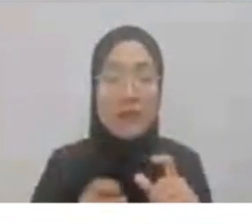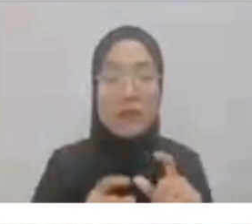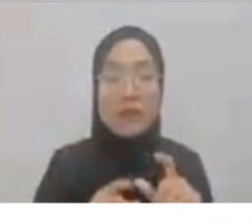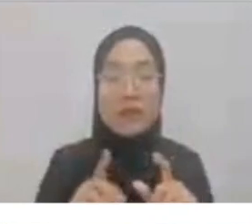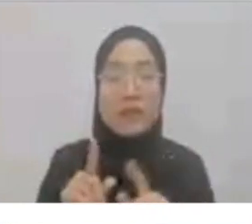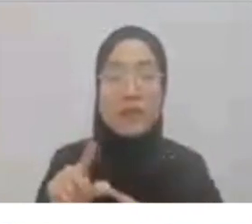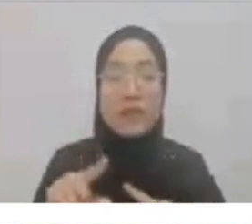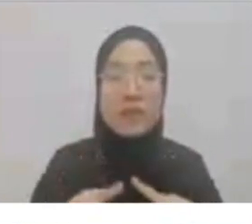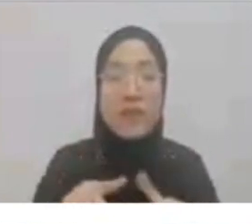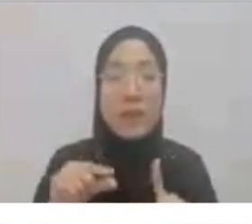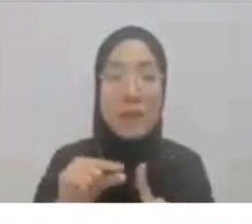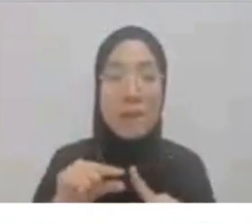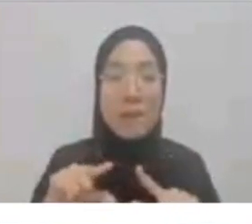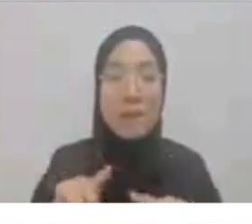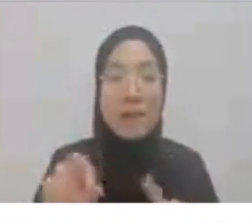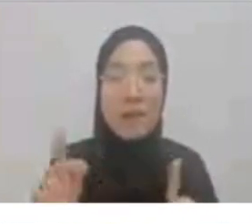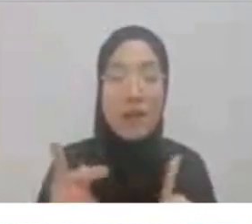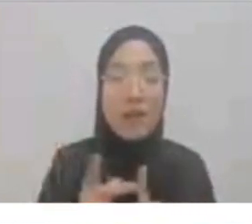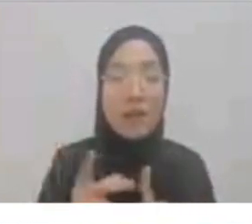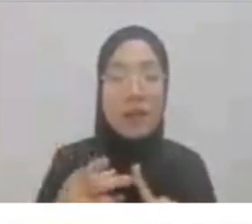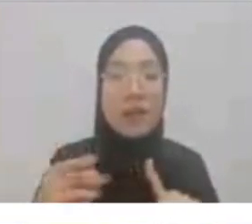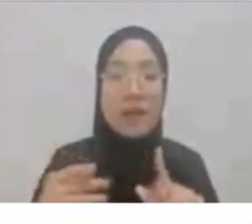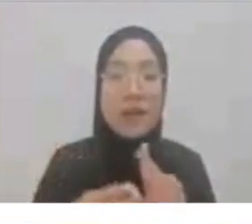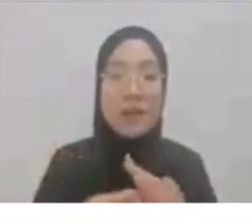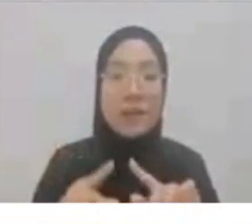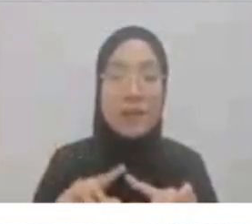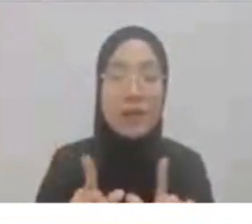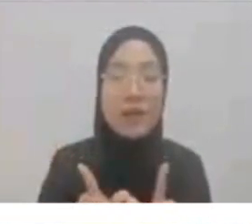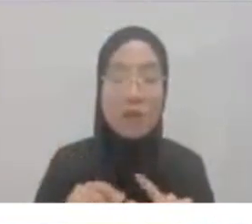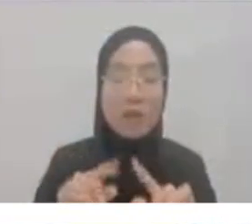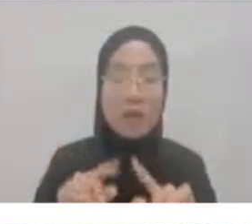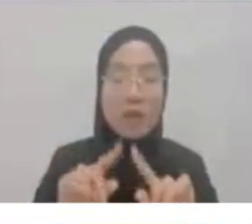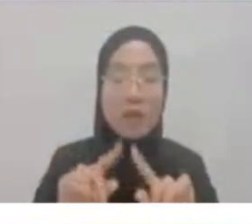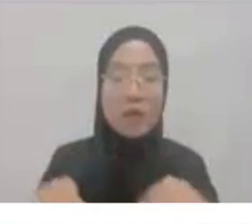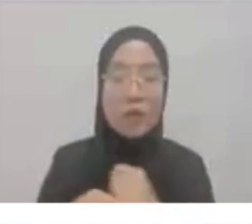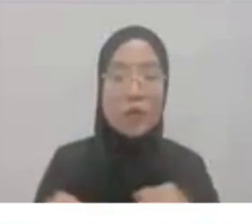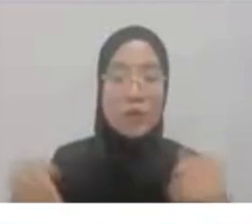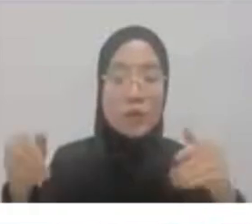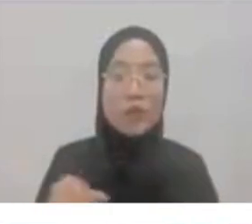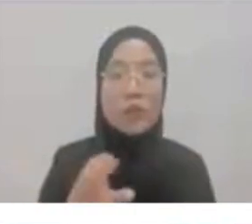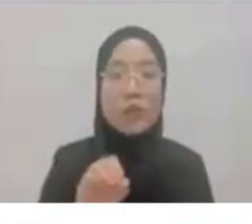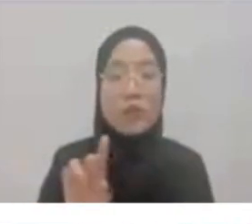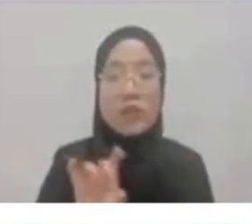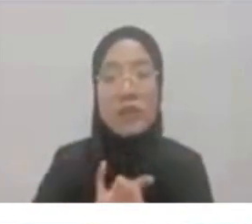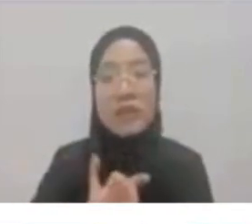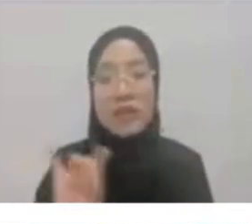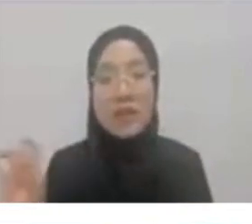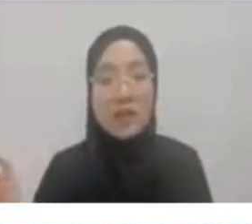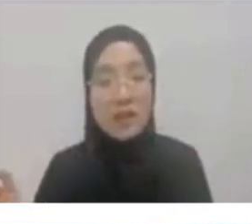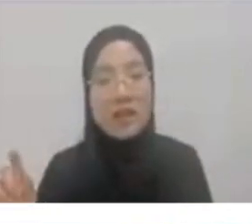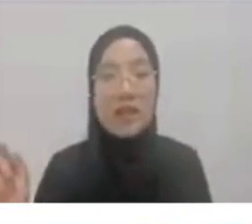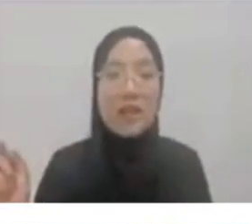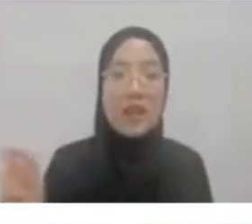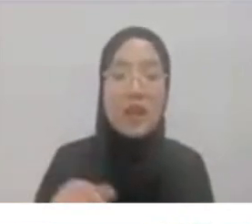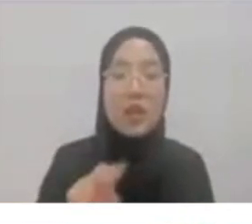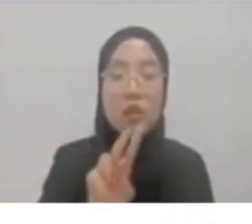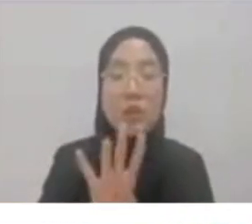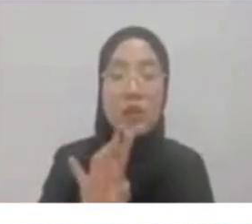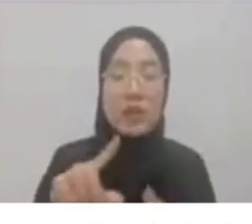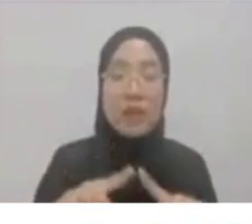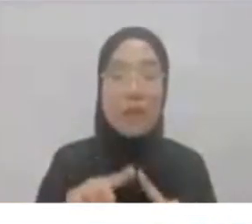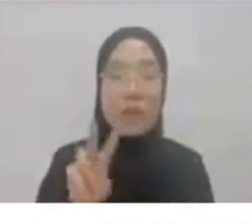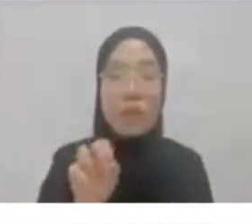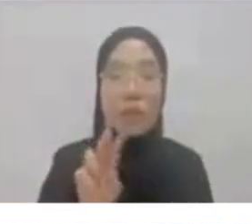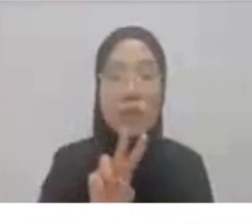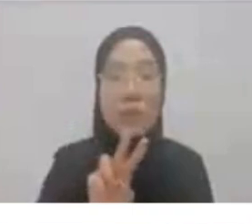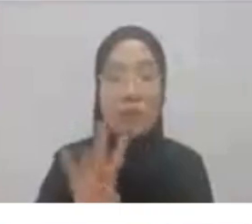Taslim sebagai ketua umum dan sekretaris jenderal berdasarkan surat kuasa khusus nomor 002 seterusnya ber tanggal 24 April 2024 beri kuuasa kepada regional do